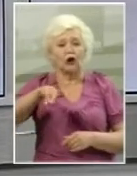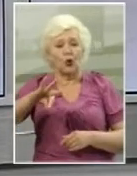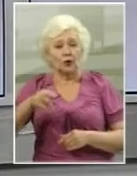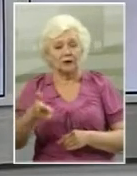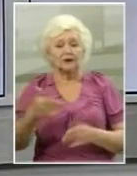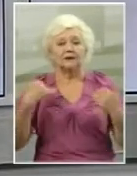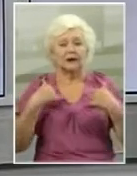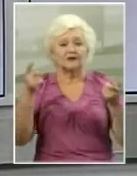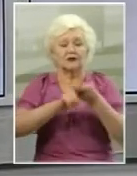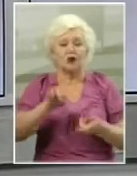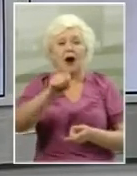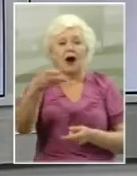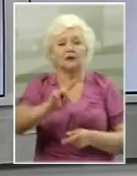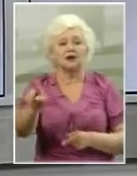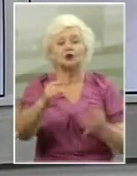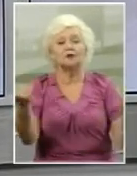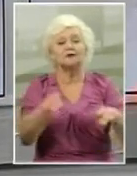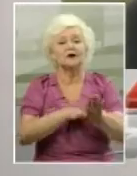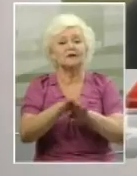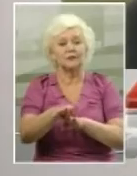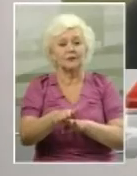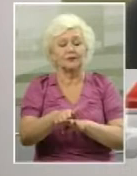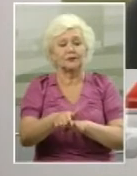зв'язку. Аню, що зараз відбувається?